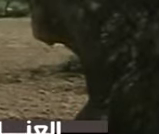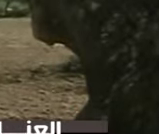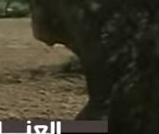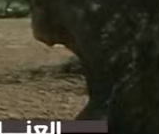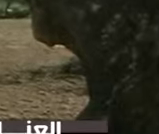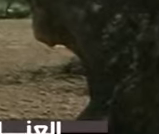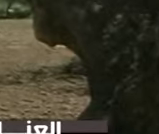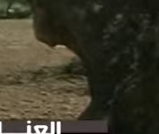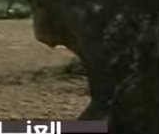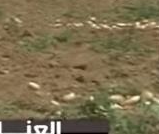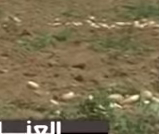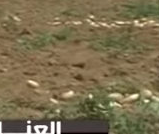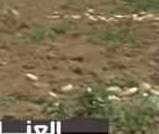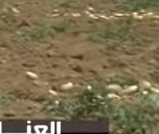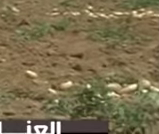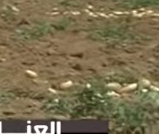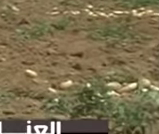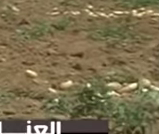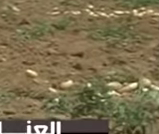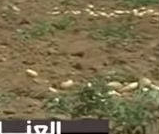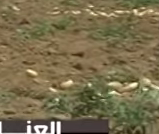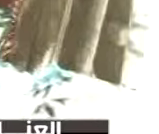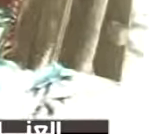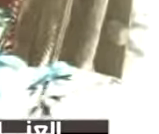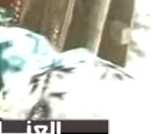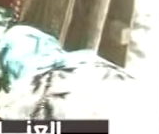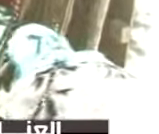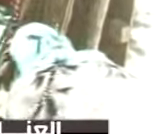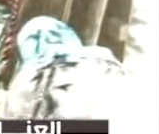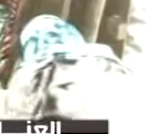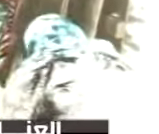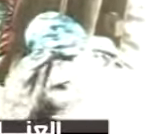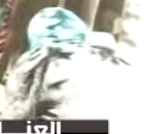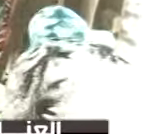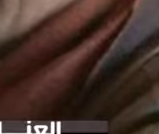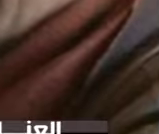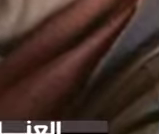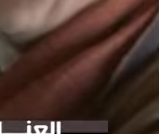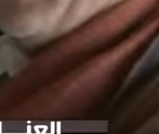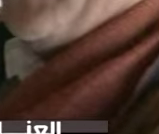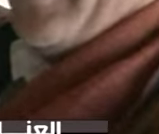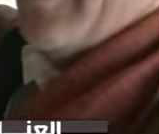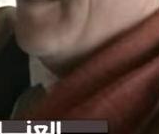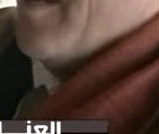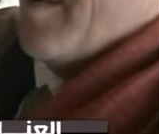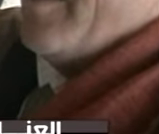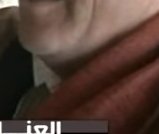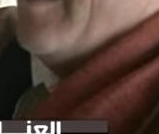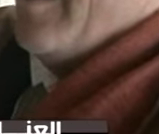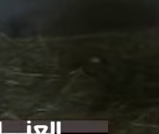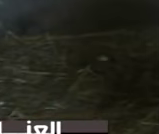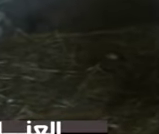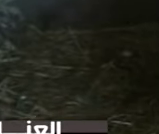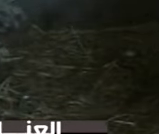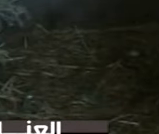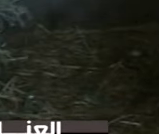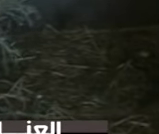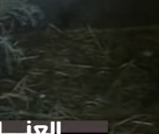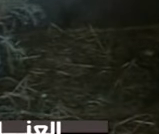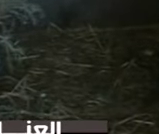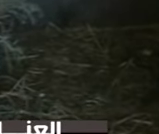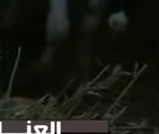مشاغل الفلاحين والبحارة في ولاية المهدية تطرح للنقاش في اختتام الحوار الوطني حول الفلاحة والصيد البحري